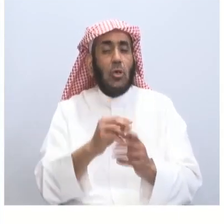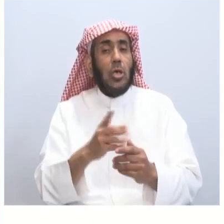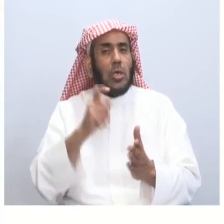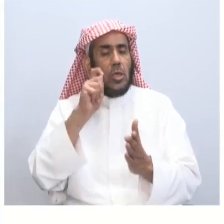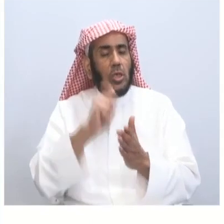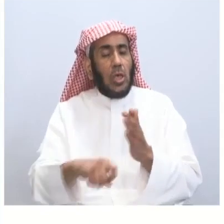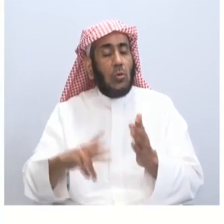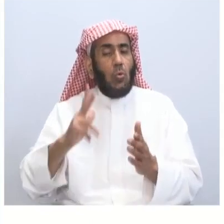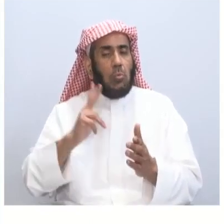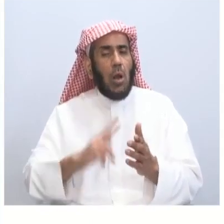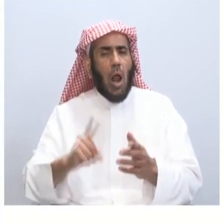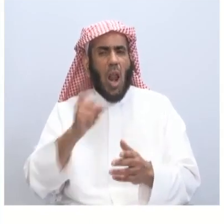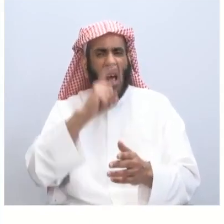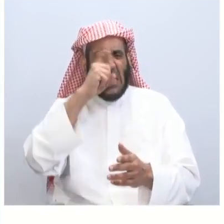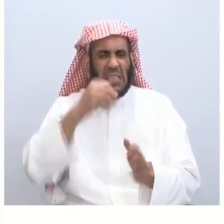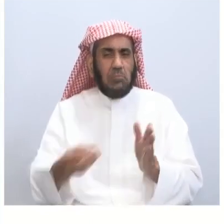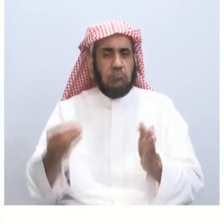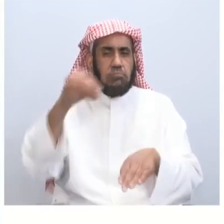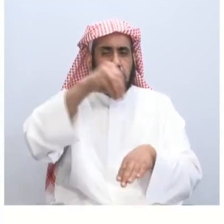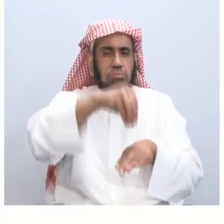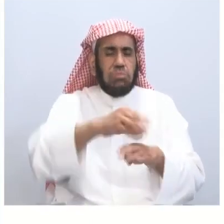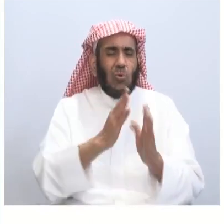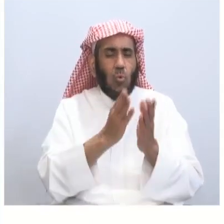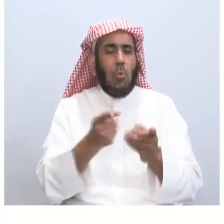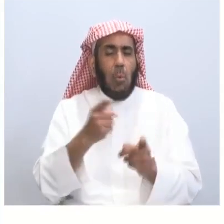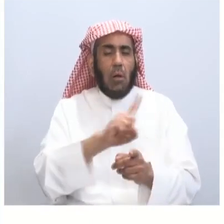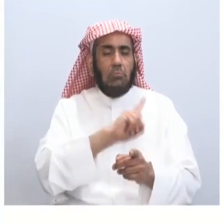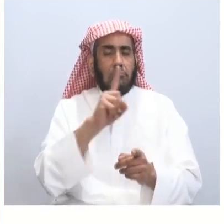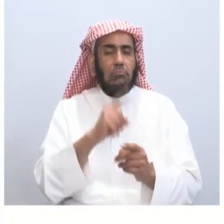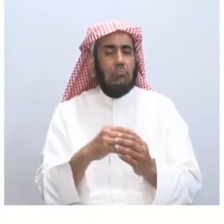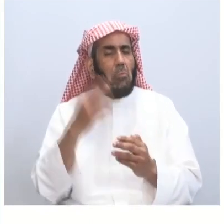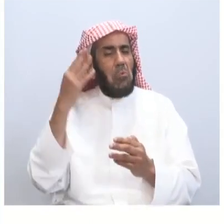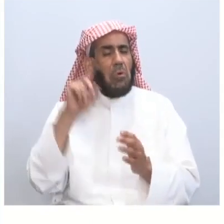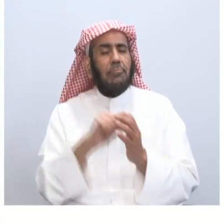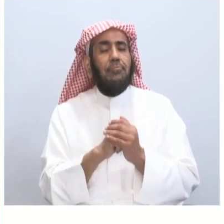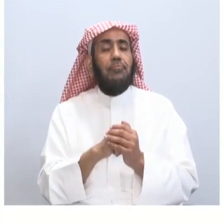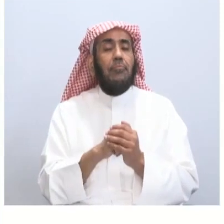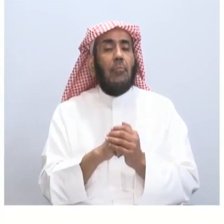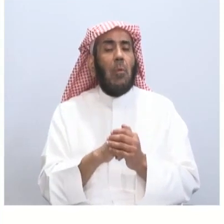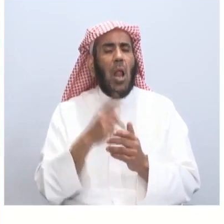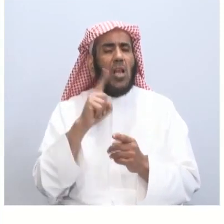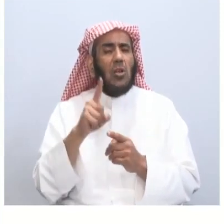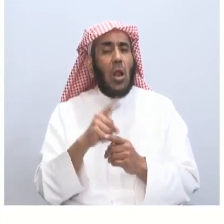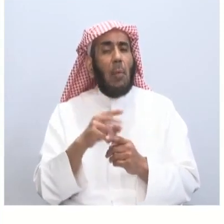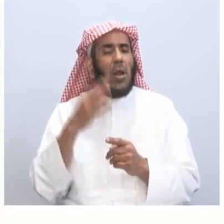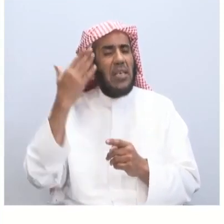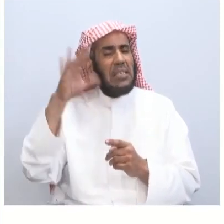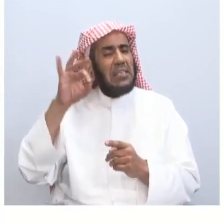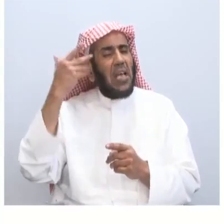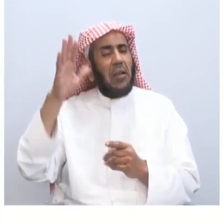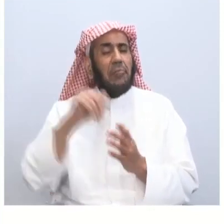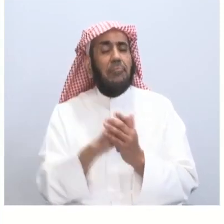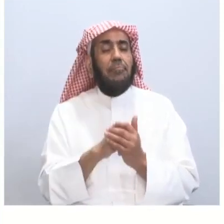بن عفان الا يكره احد على ركوب البحر بل يجعله الامر